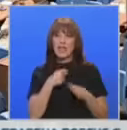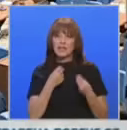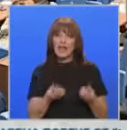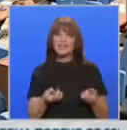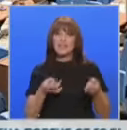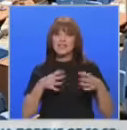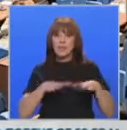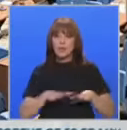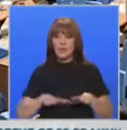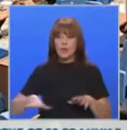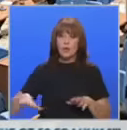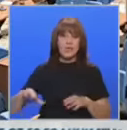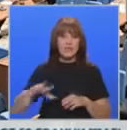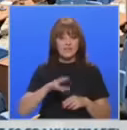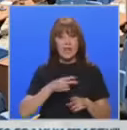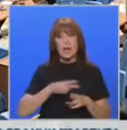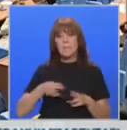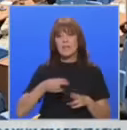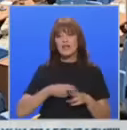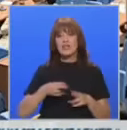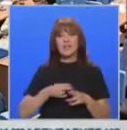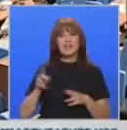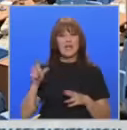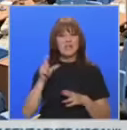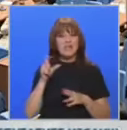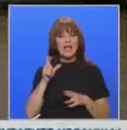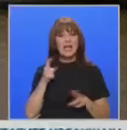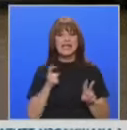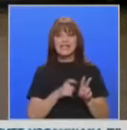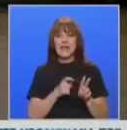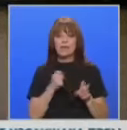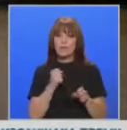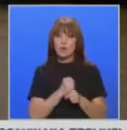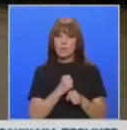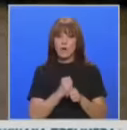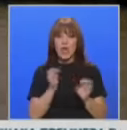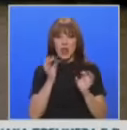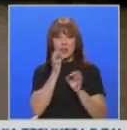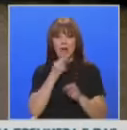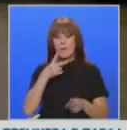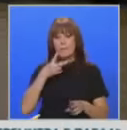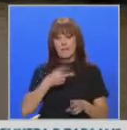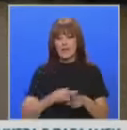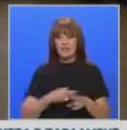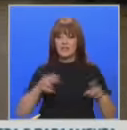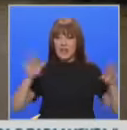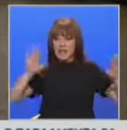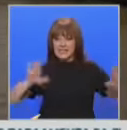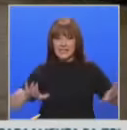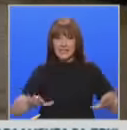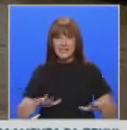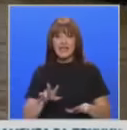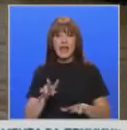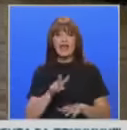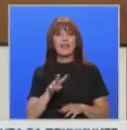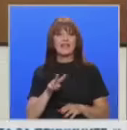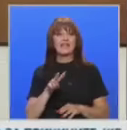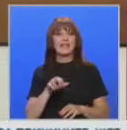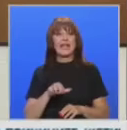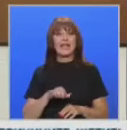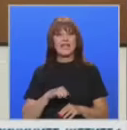възстановено навсякъде. Пречиствателната станция в Царево работи. Няма прекъсване на стените на двата язовира, увери